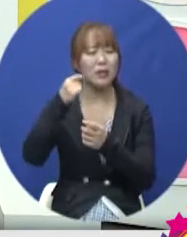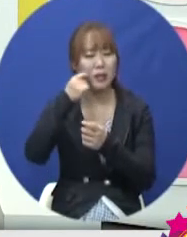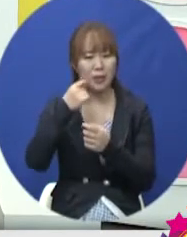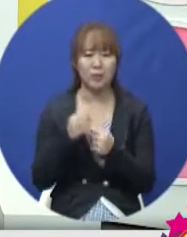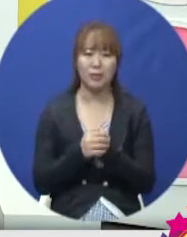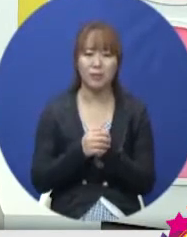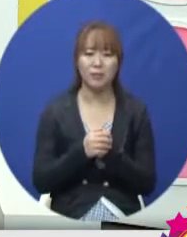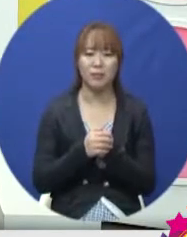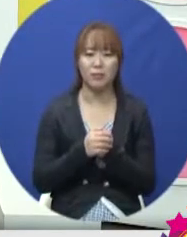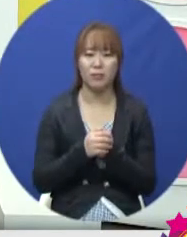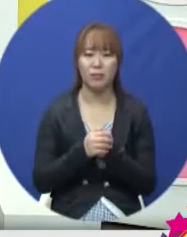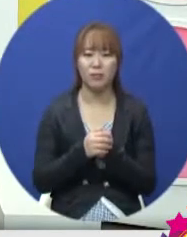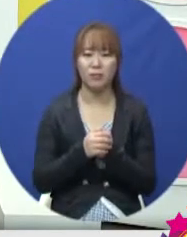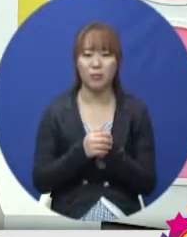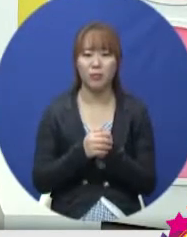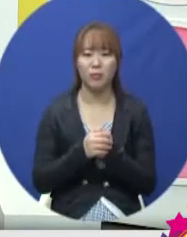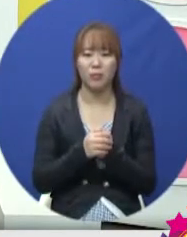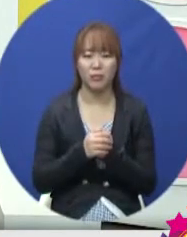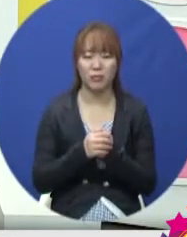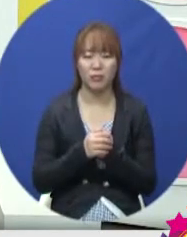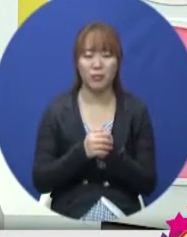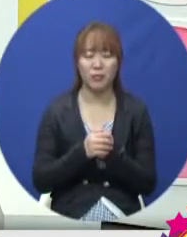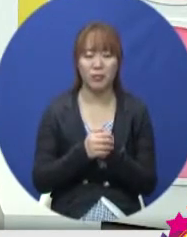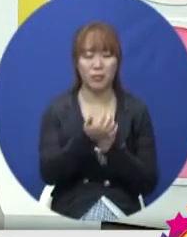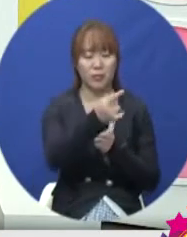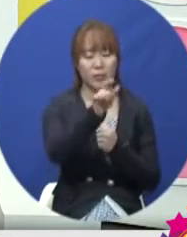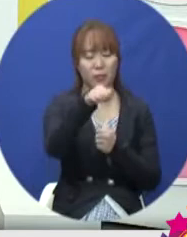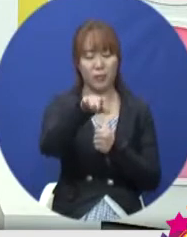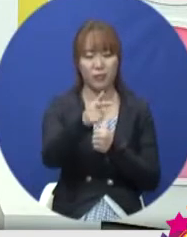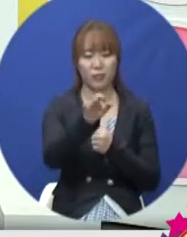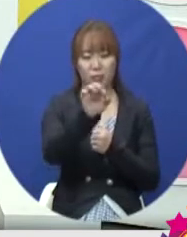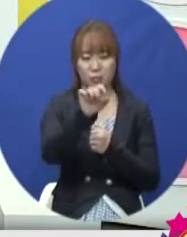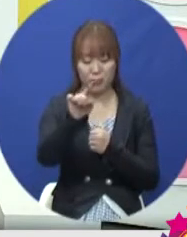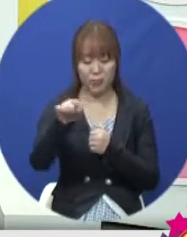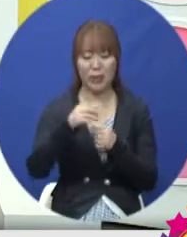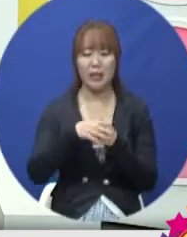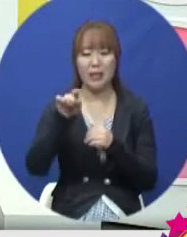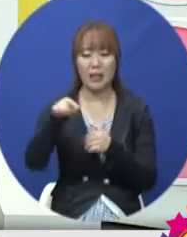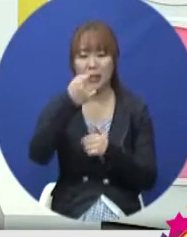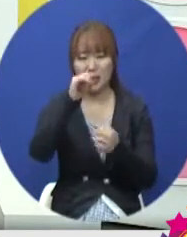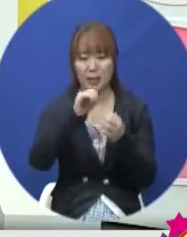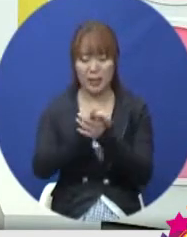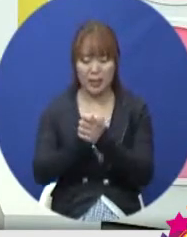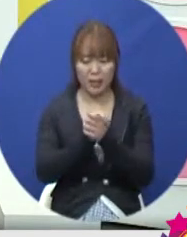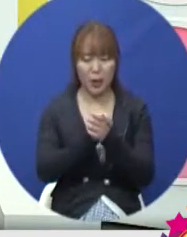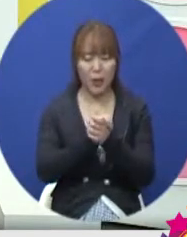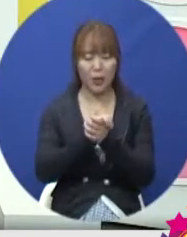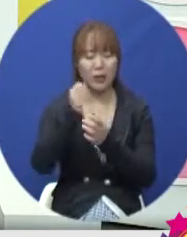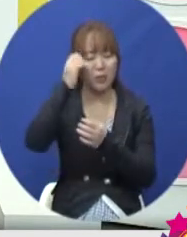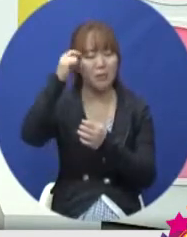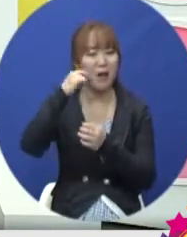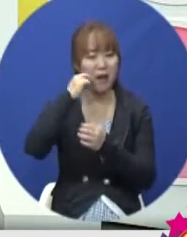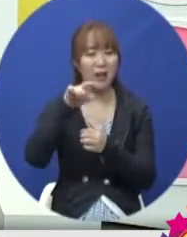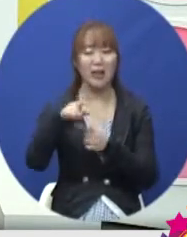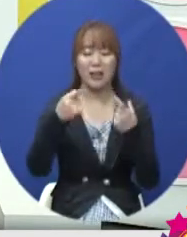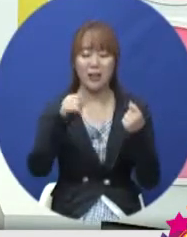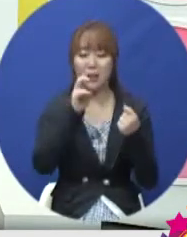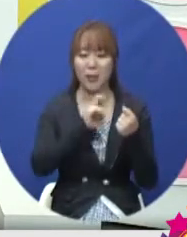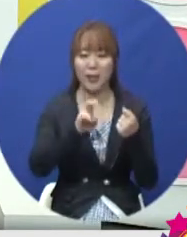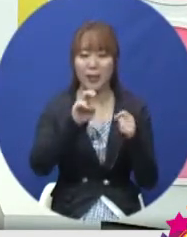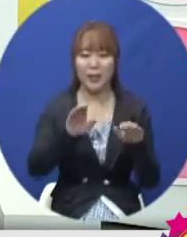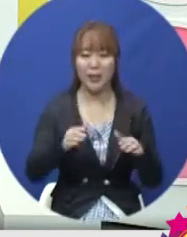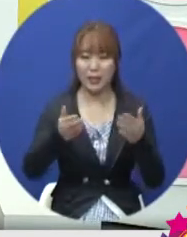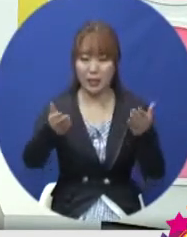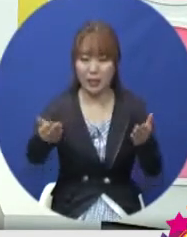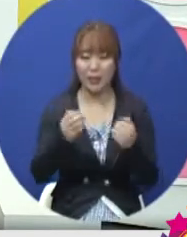못 잊어. 그정 못 잊어. 그정 못 잊어. 아, 알겠습니다. 요거 요 노래 음악 이제